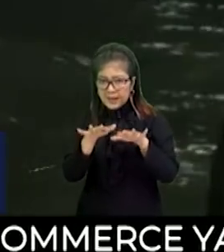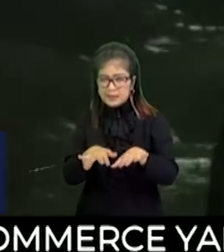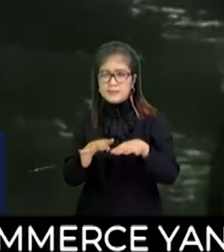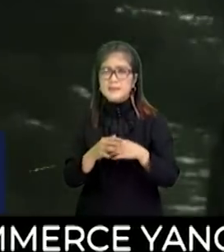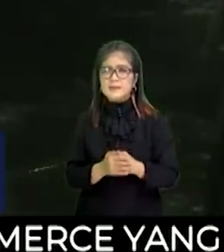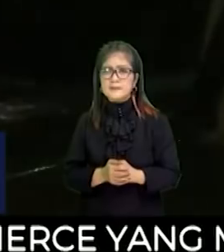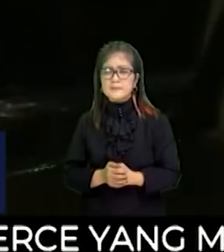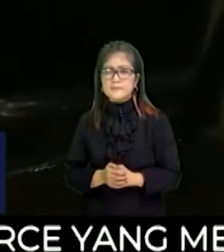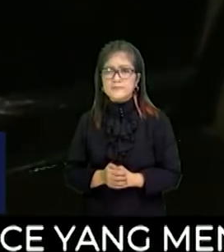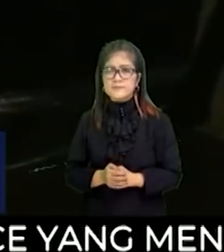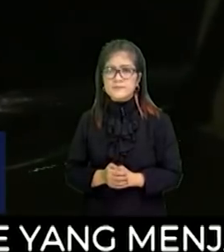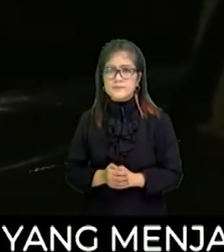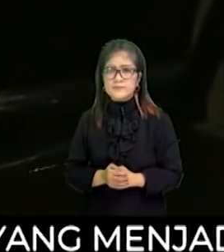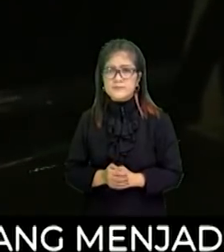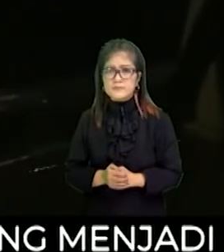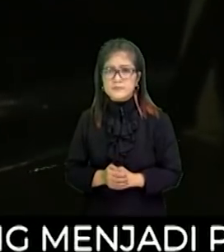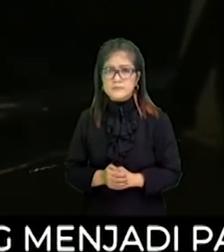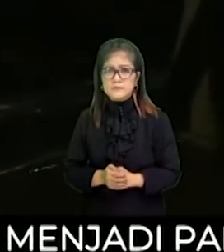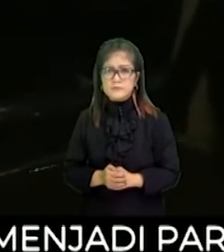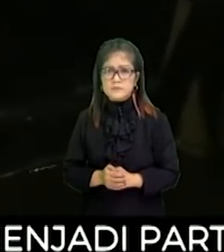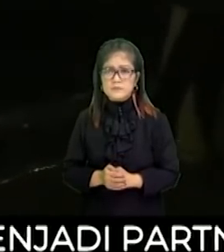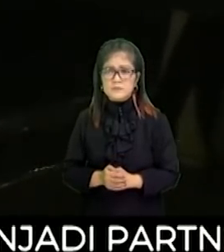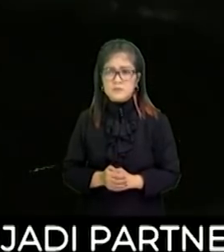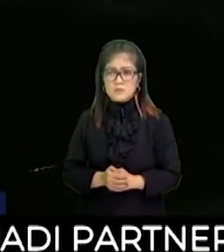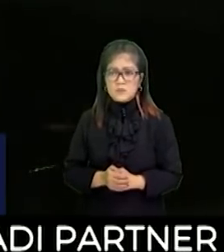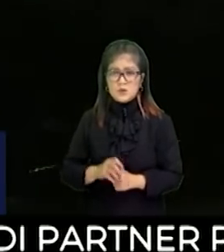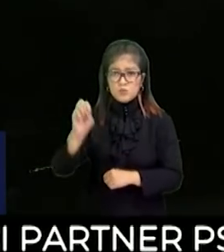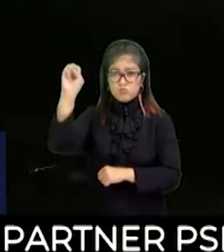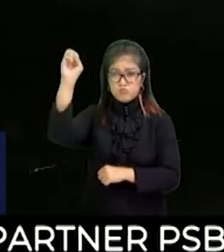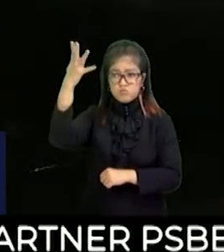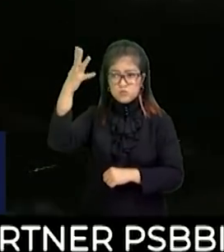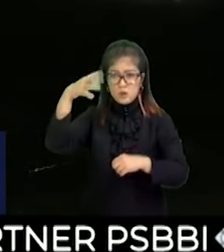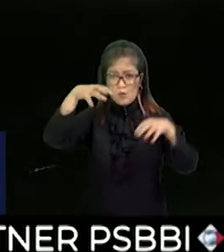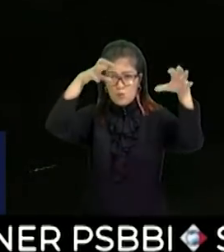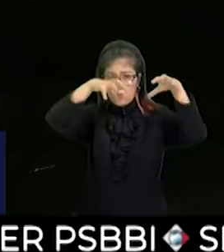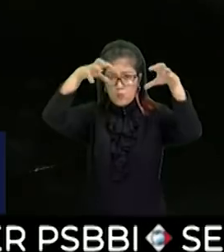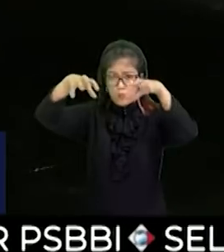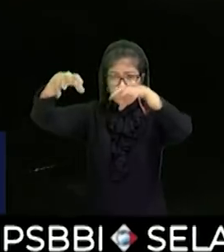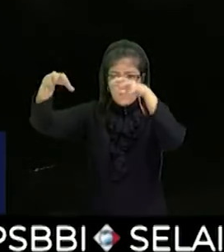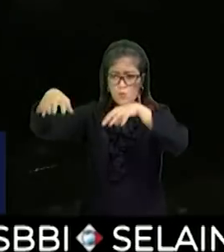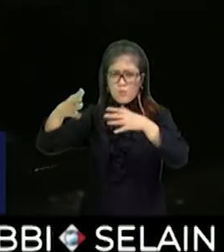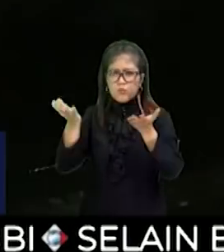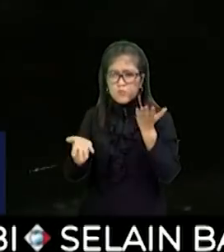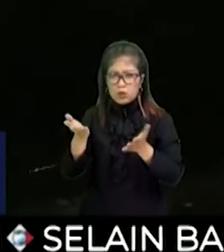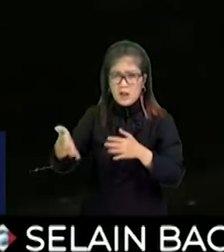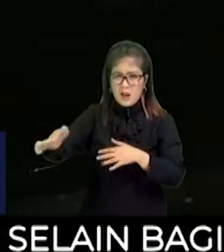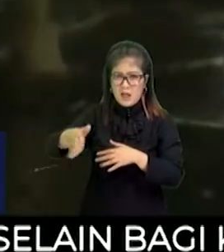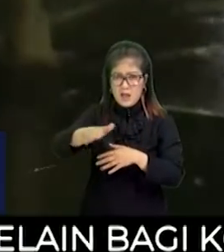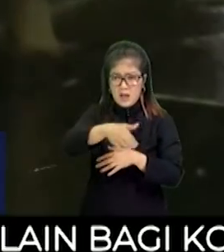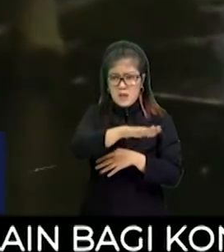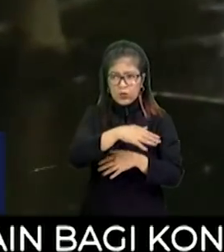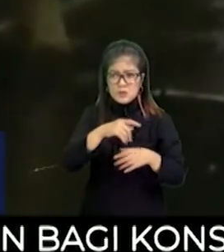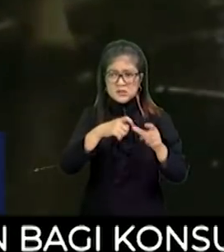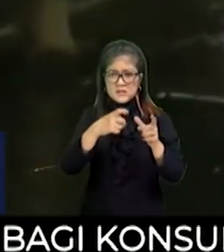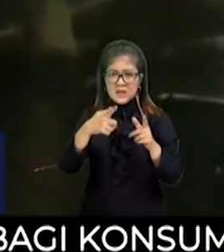oleh BMKG itu. Memasuki puncak musim penghujan, dalam beberapa hari terakhir perairan Merak Banten kerap dilanda gelombang tinggi,